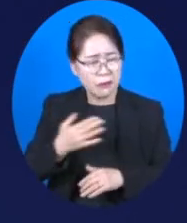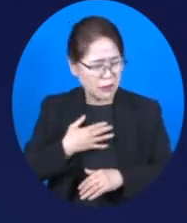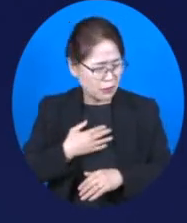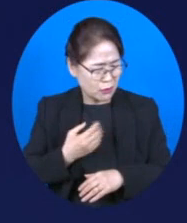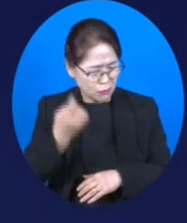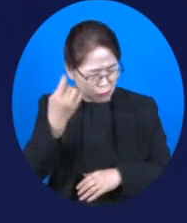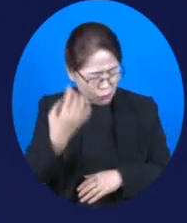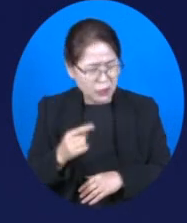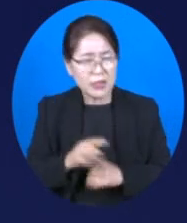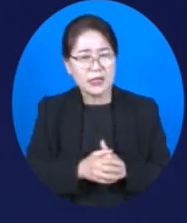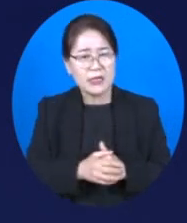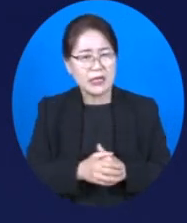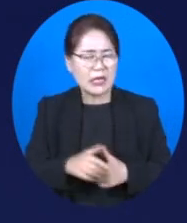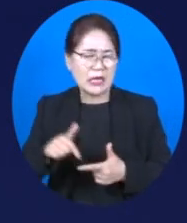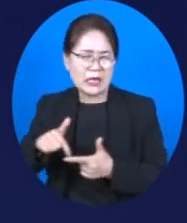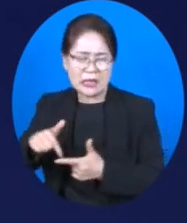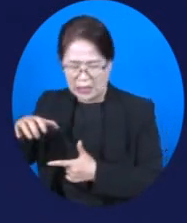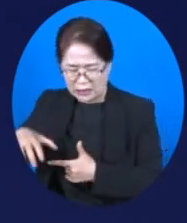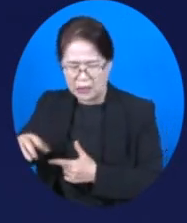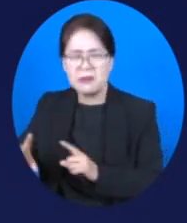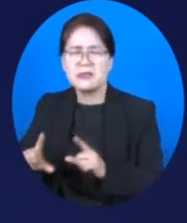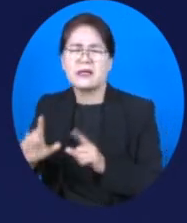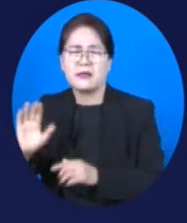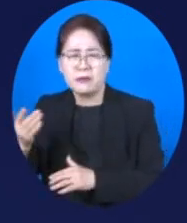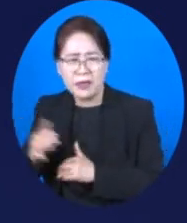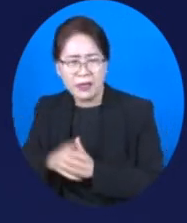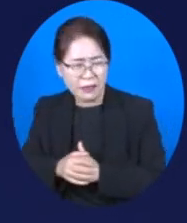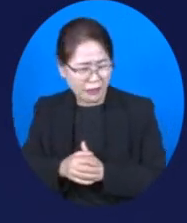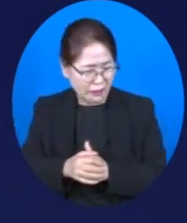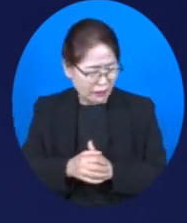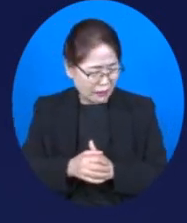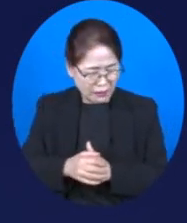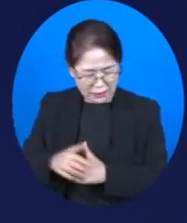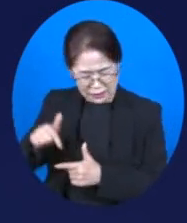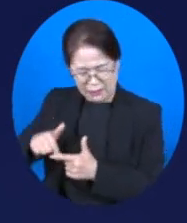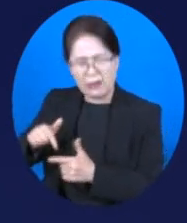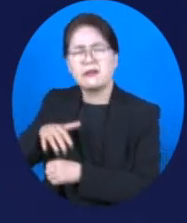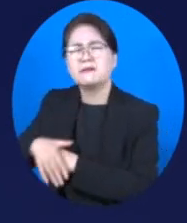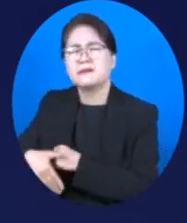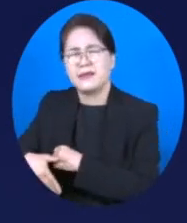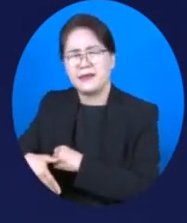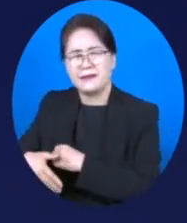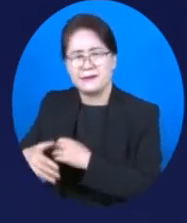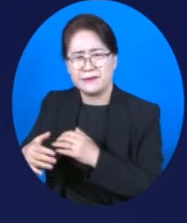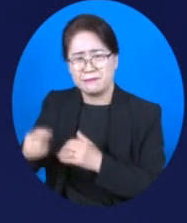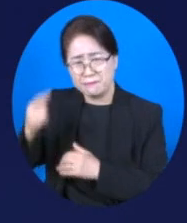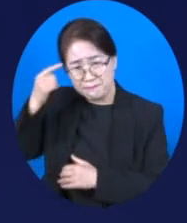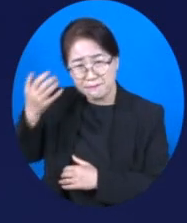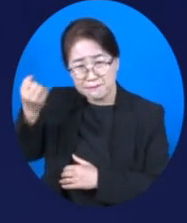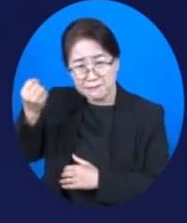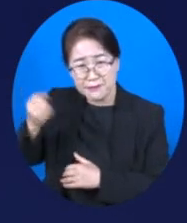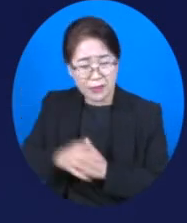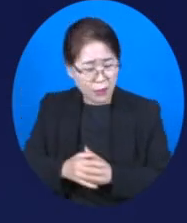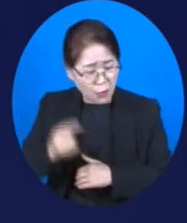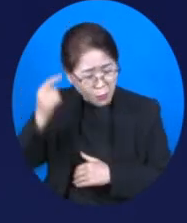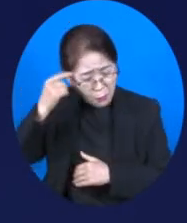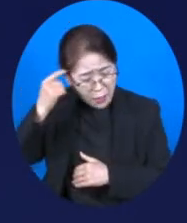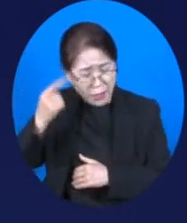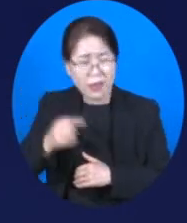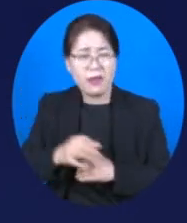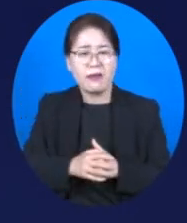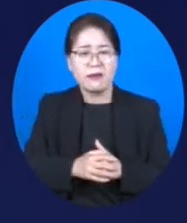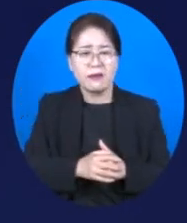원래 강남 사람이야. 내 인생의 스타일은 강남 스타일이라고. 근데 내가 왜